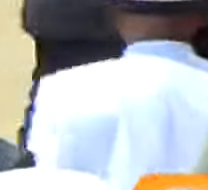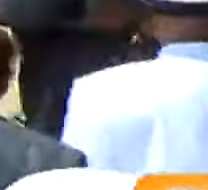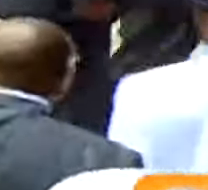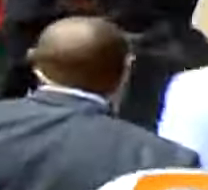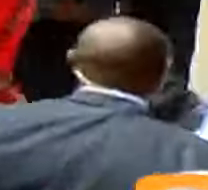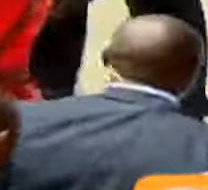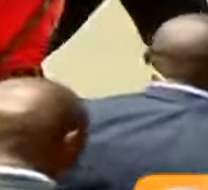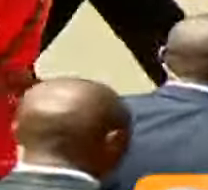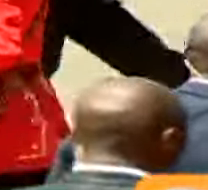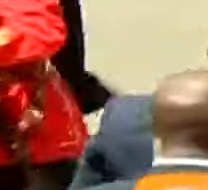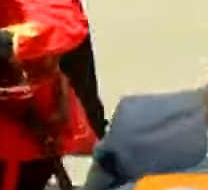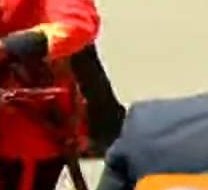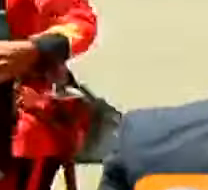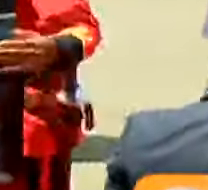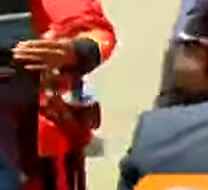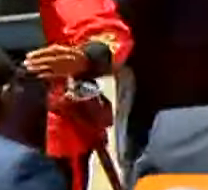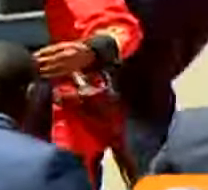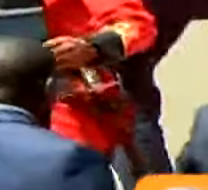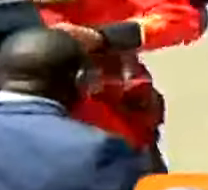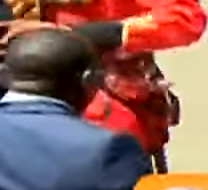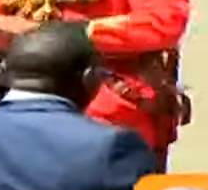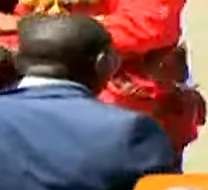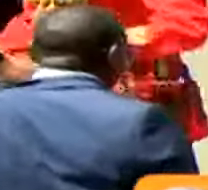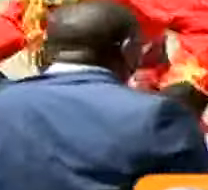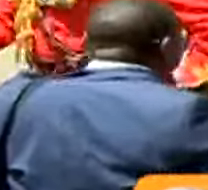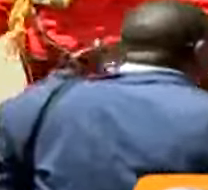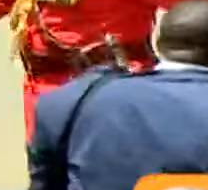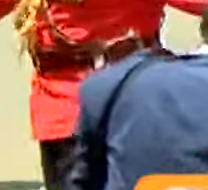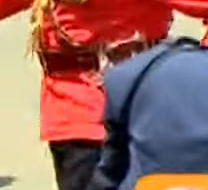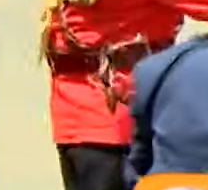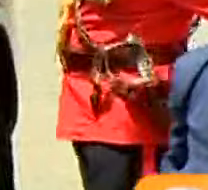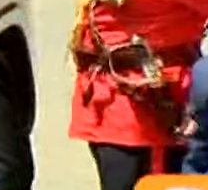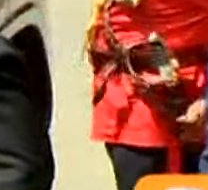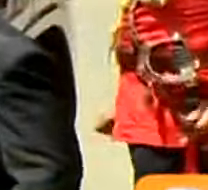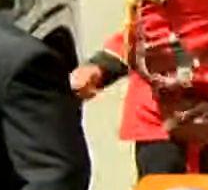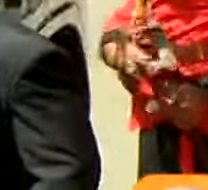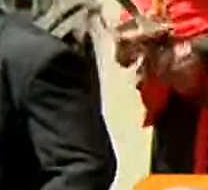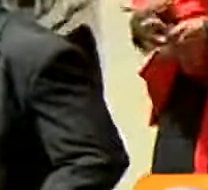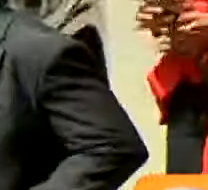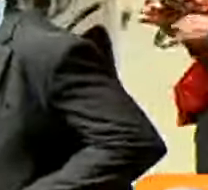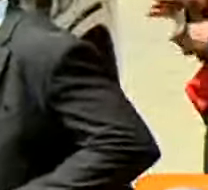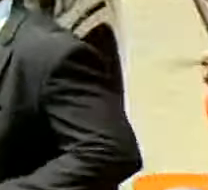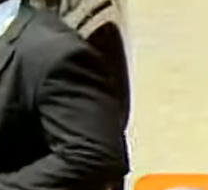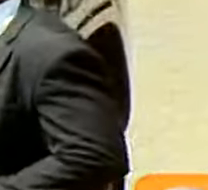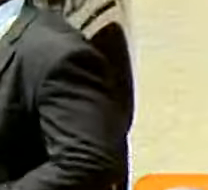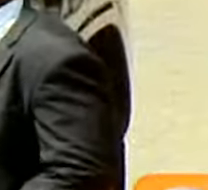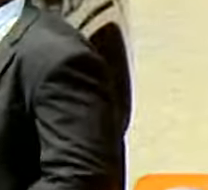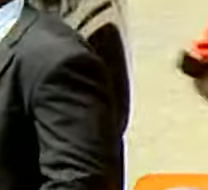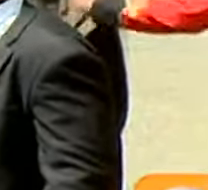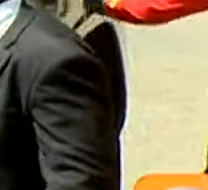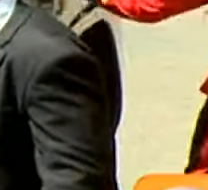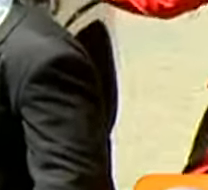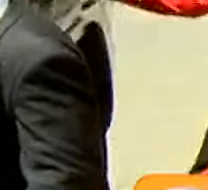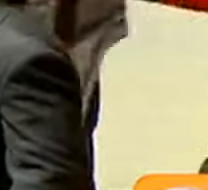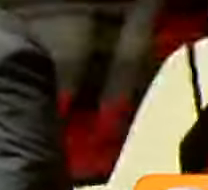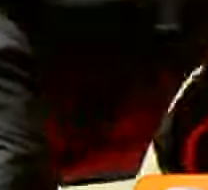Wakati huu wananchi anaondoka Mheshimiwa Rais, Mheshimiwa Daktari William Ruto na mama Rachel Ruto.